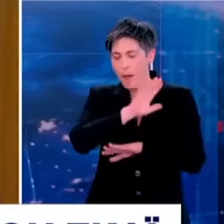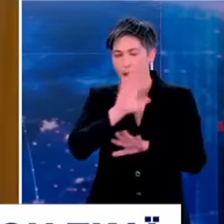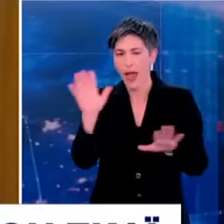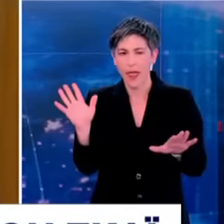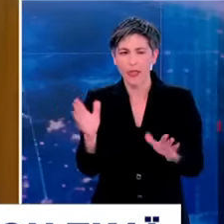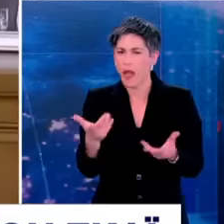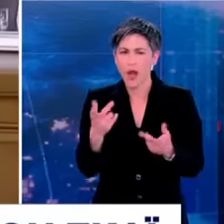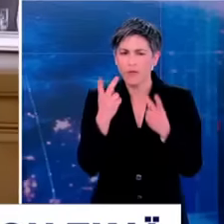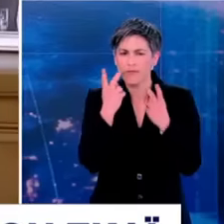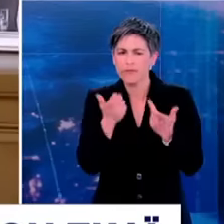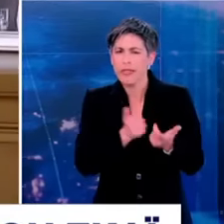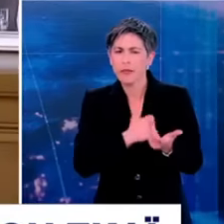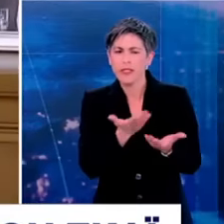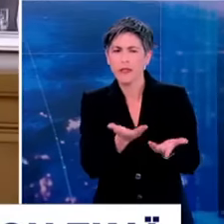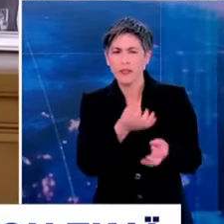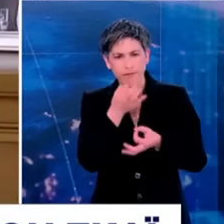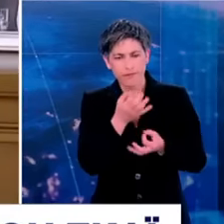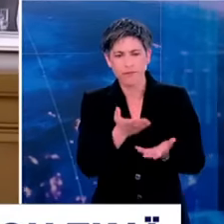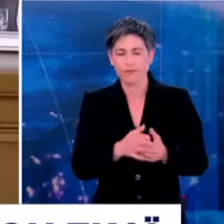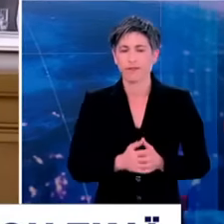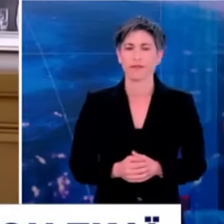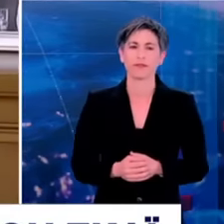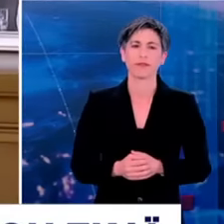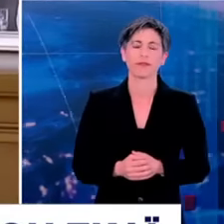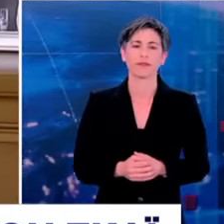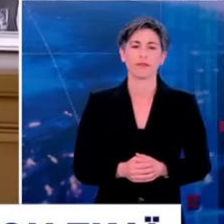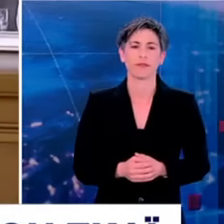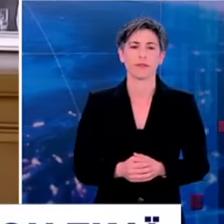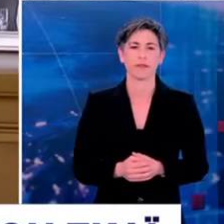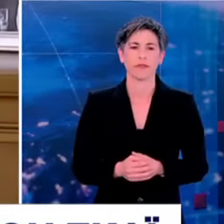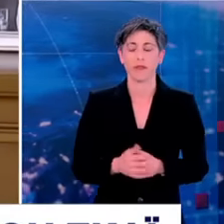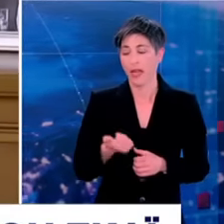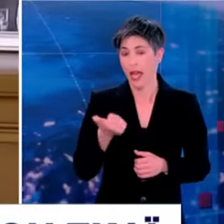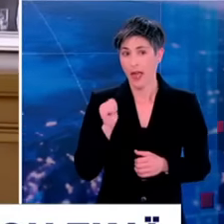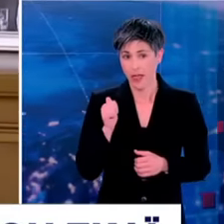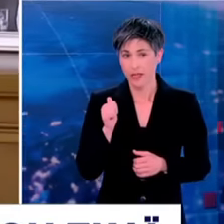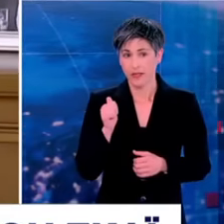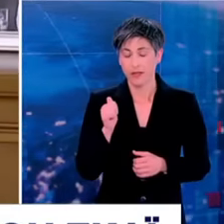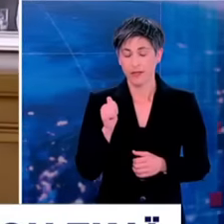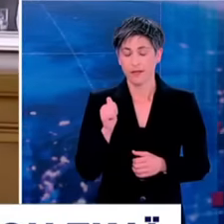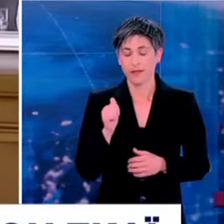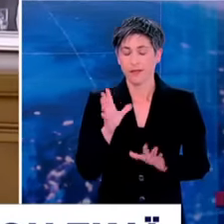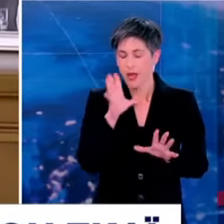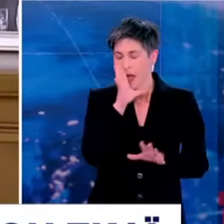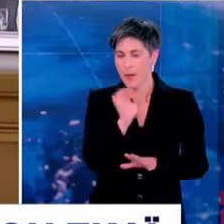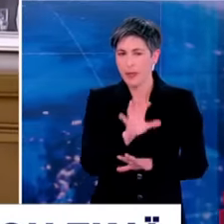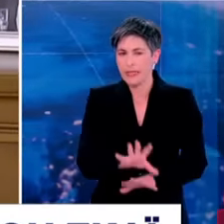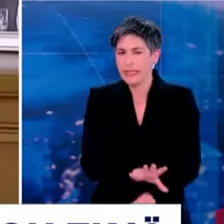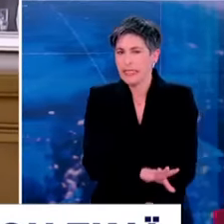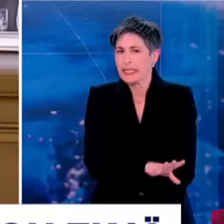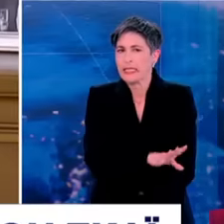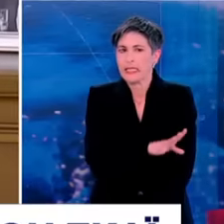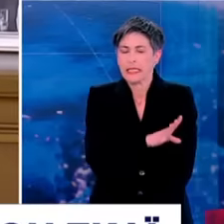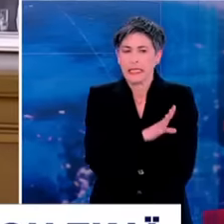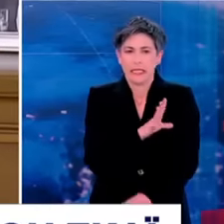αυτό το επεισόδιο? Το χθεσινό επεισόδιο, κύριε Κοσιώνη, ήταν ταυτόχρονα ανατριχιαστικό